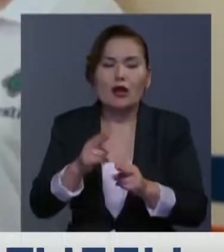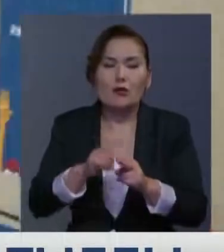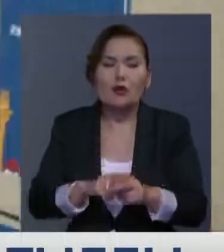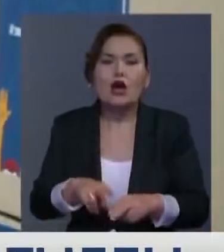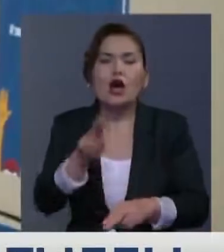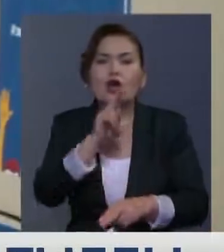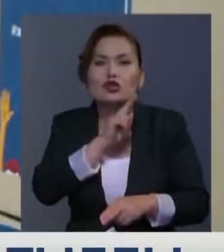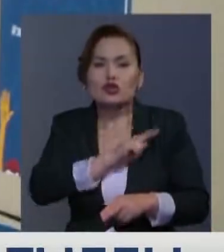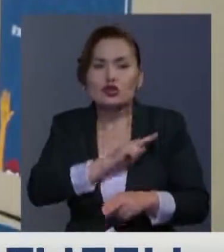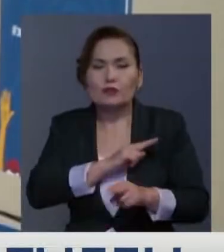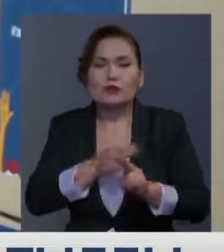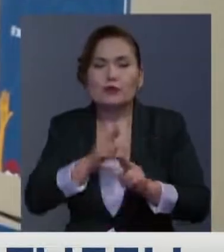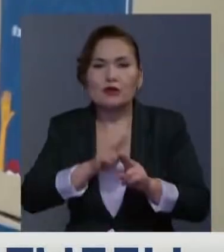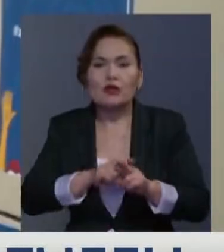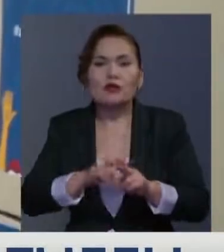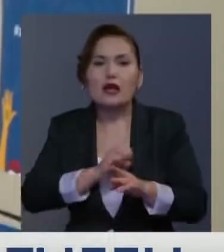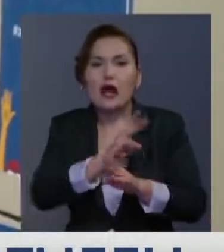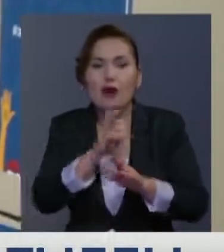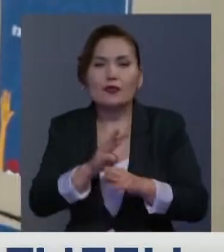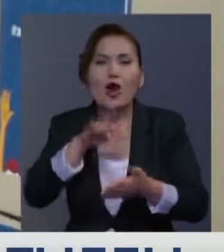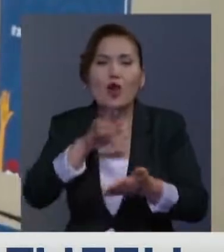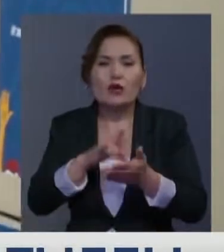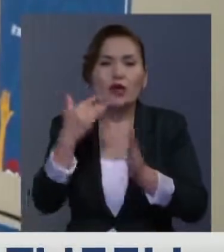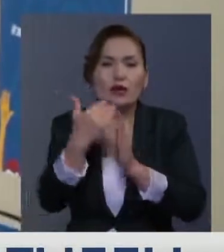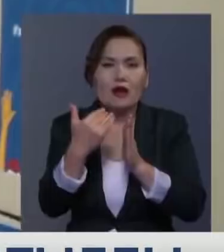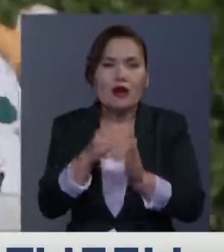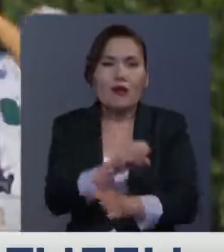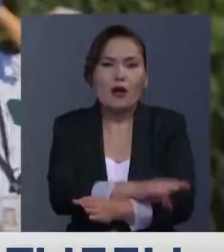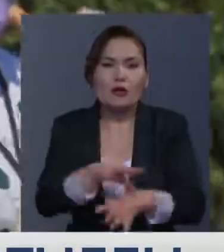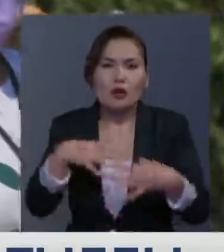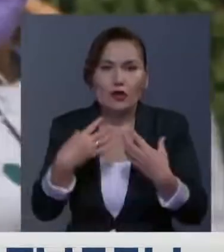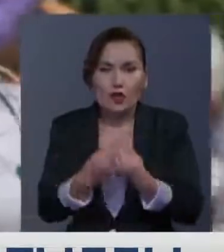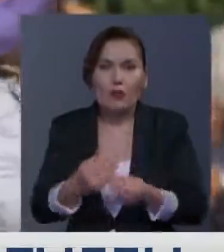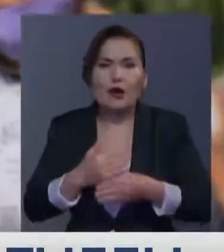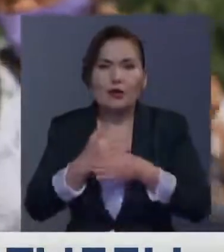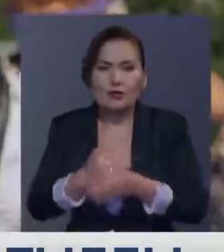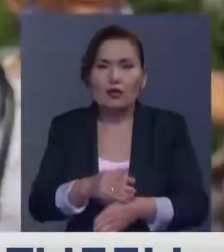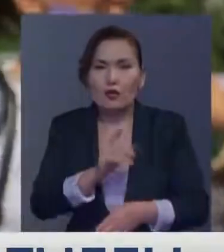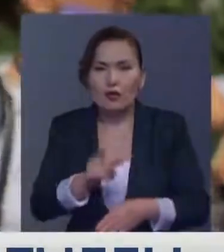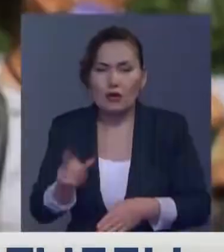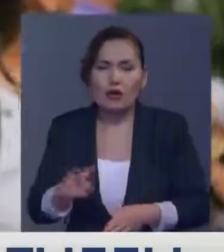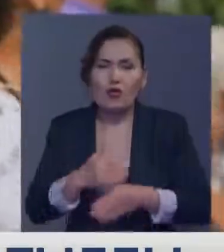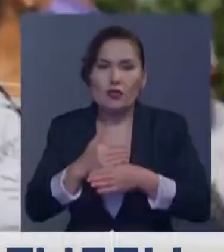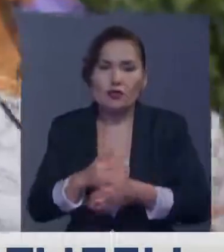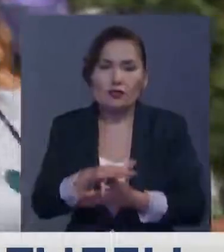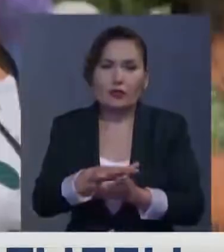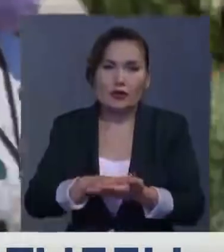жұмыспен қамту орталықтарынан алынған. Осы ретте карантинде тұрақты табысынан айырылған азаматтарға басымдық берілген екен.